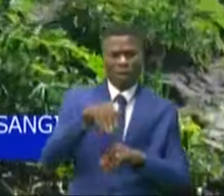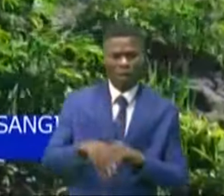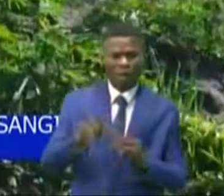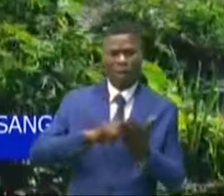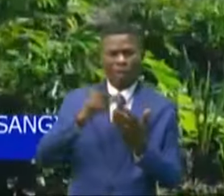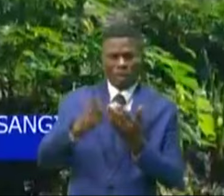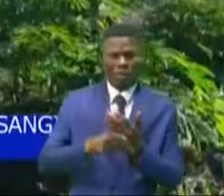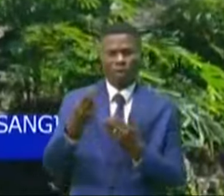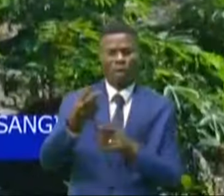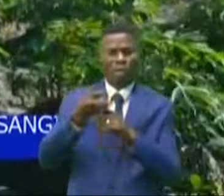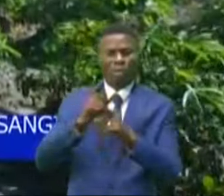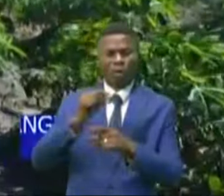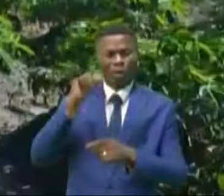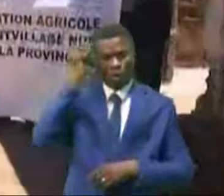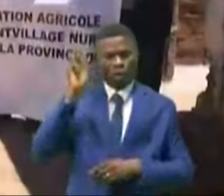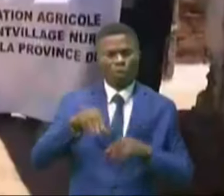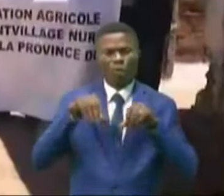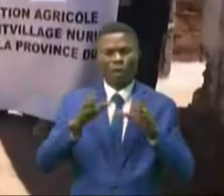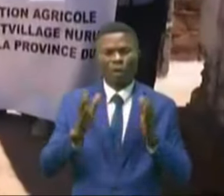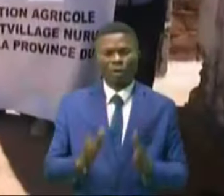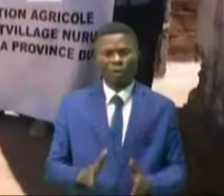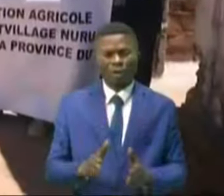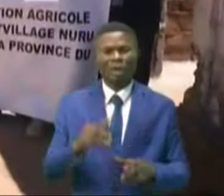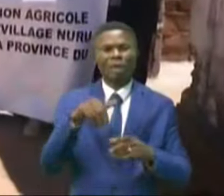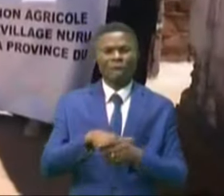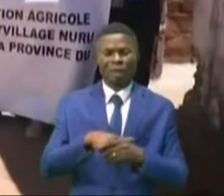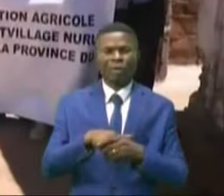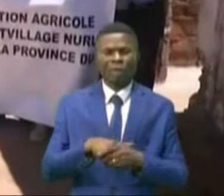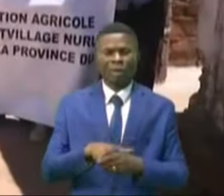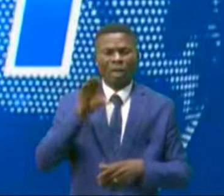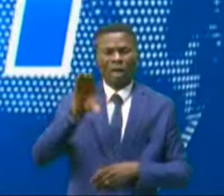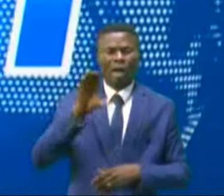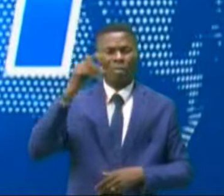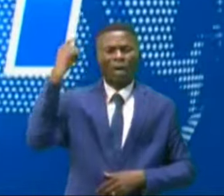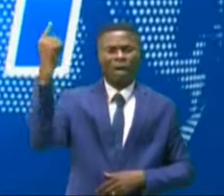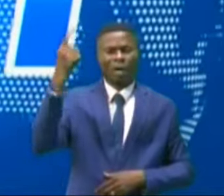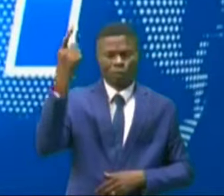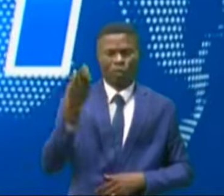été financé par le gouvernement congolais à travers la Banque mondiale.